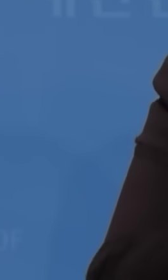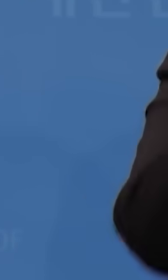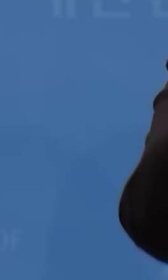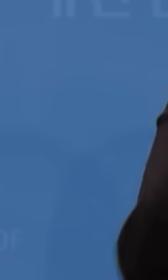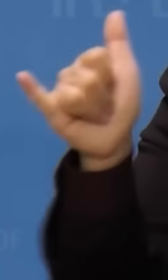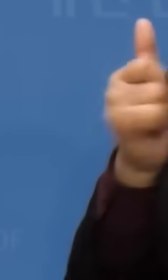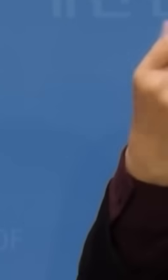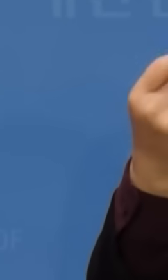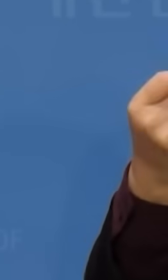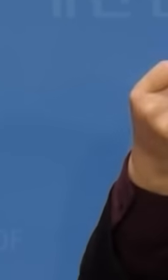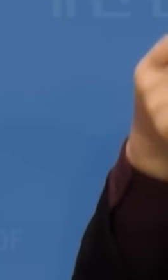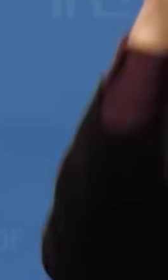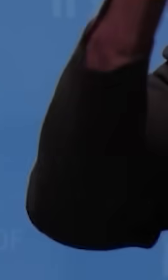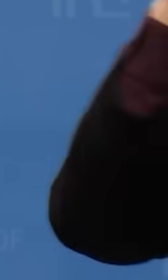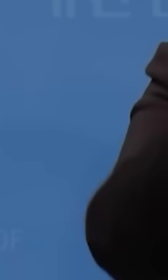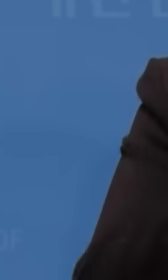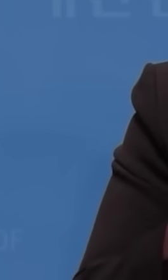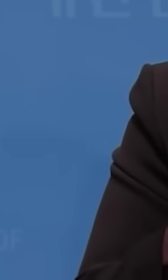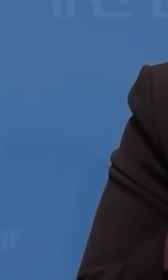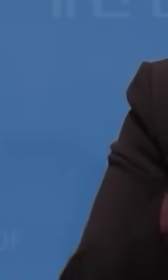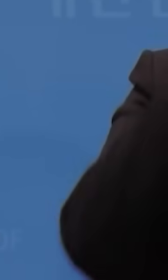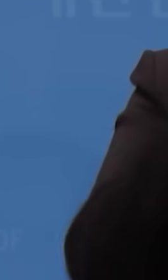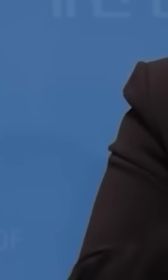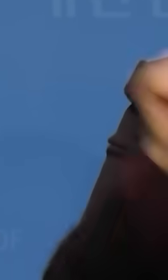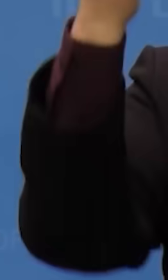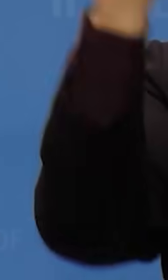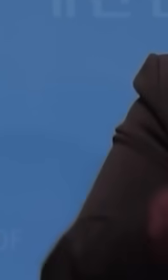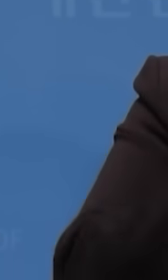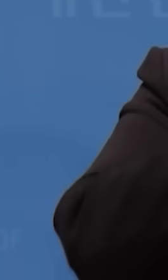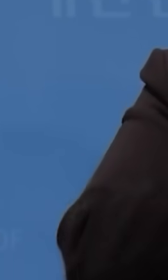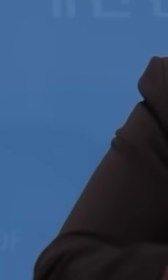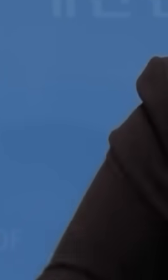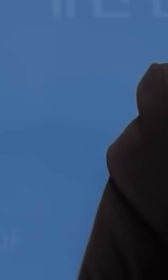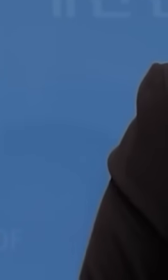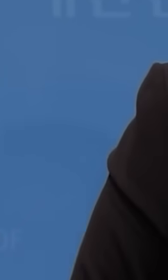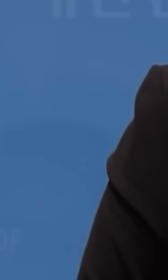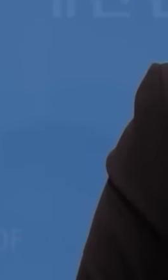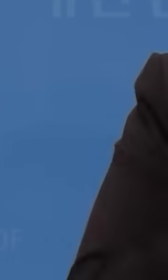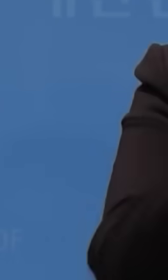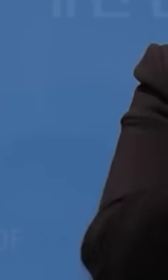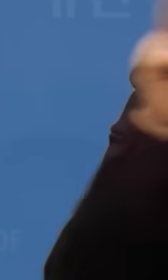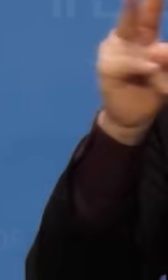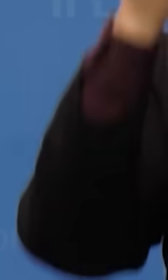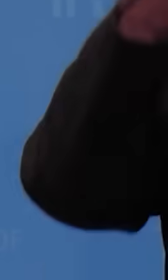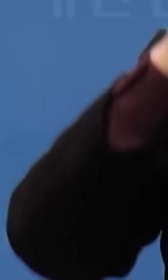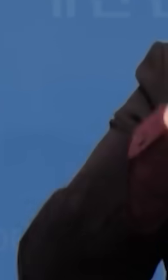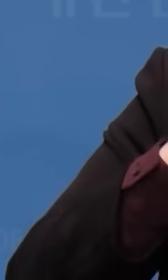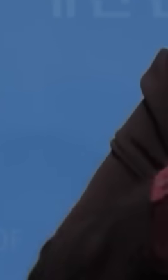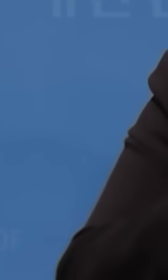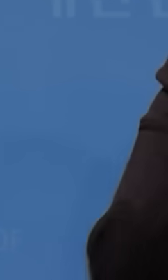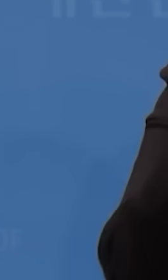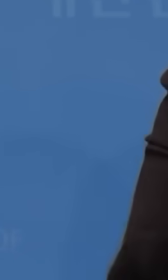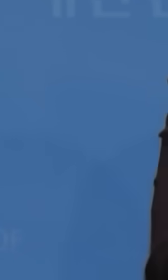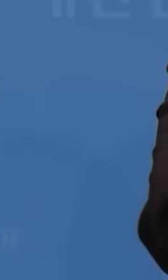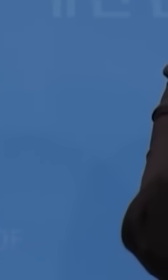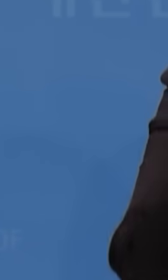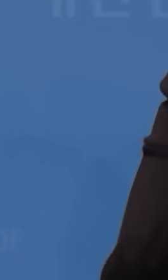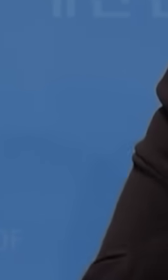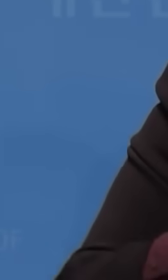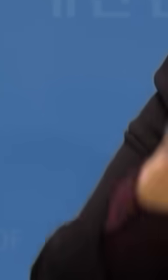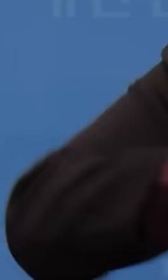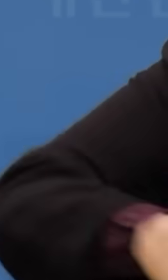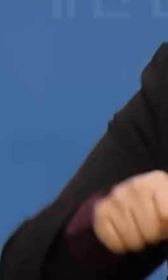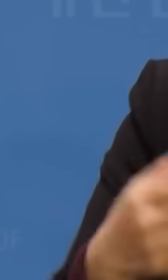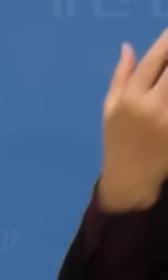시민임을 느끼고 공유하며 그날이 반드시 오기를 꿈꿉니다. 그것이 대한민국을 지속 가능하게 하고 후세를 건강하게